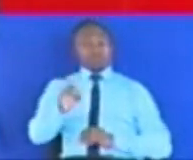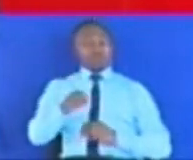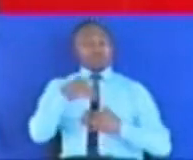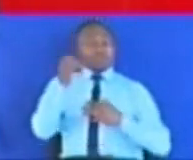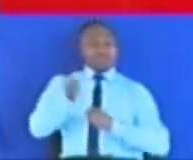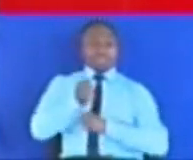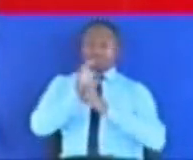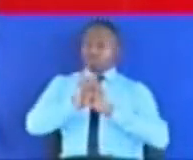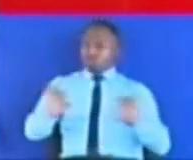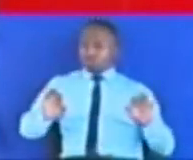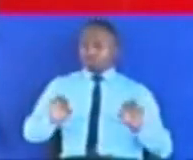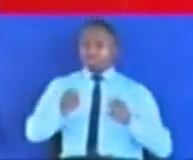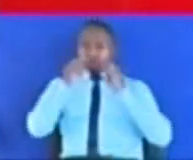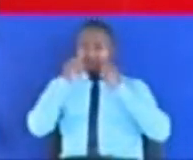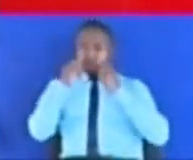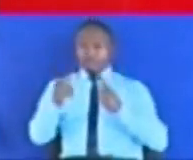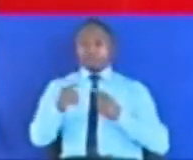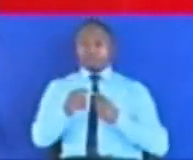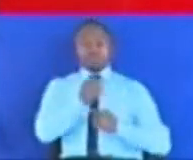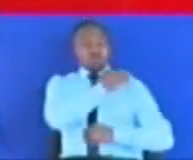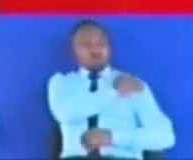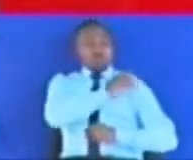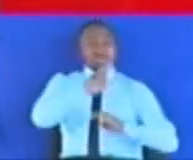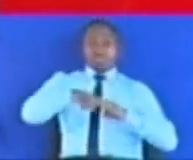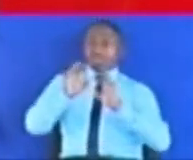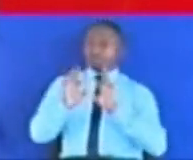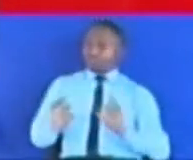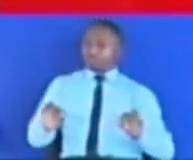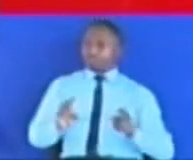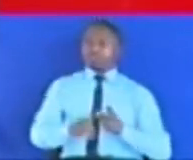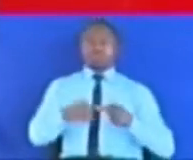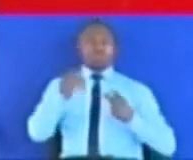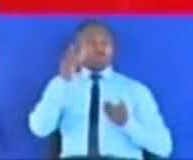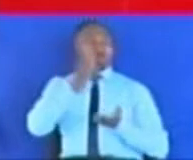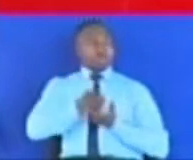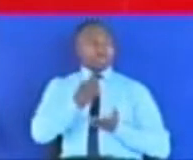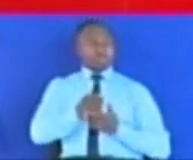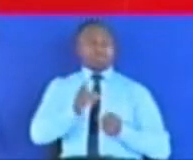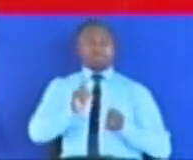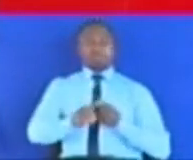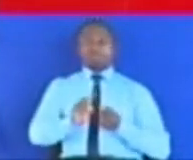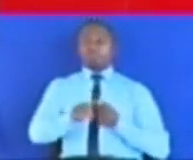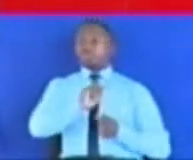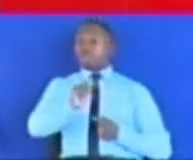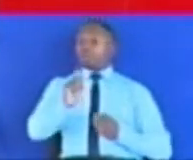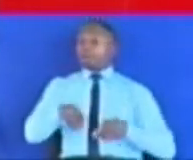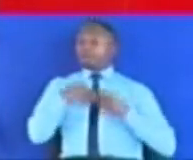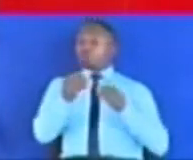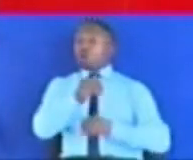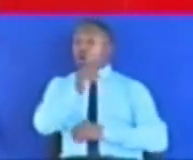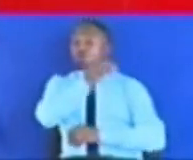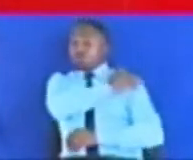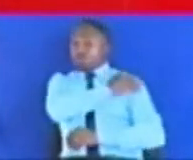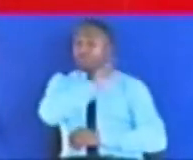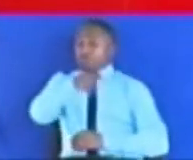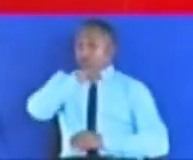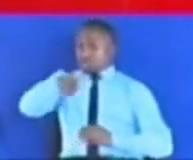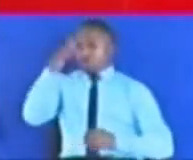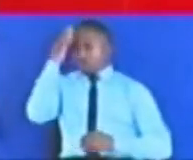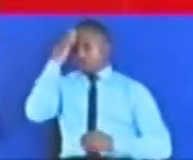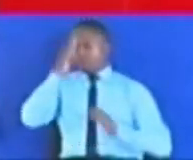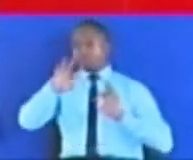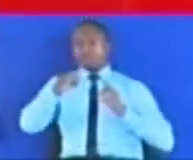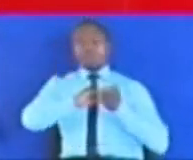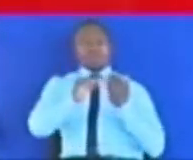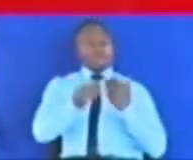vizuri katika kuangalia claim zao forms zinakaaje, na kuweza kama mtoa huduma amekosea anajua namna gani